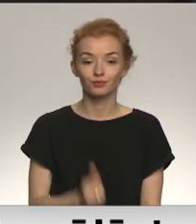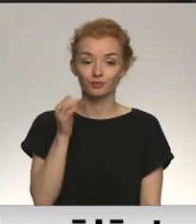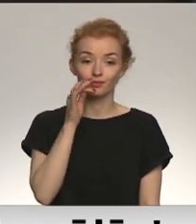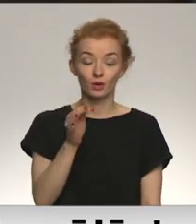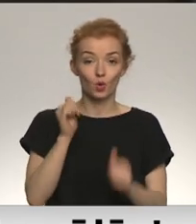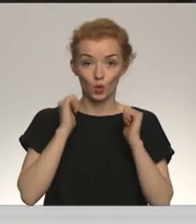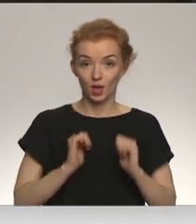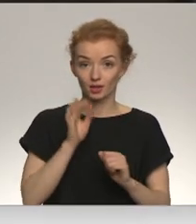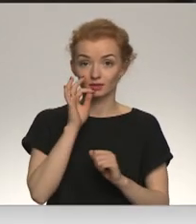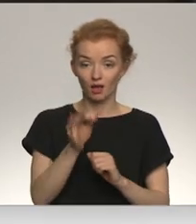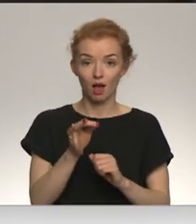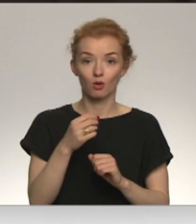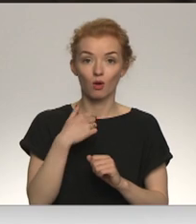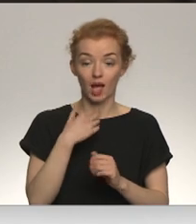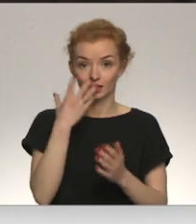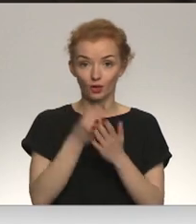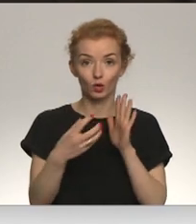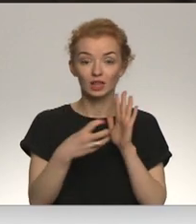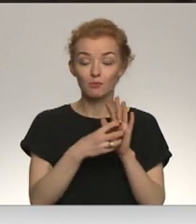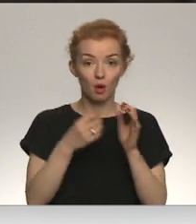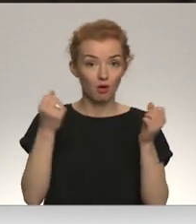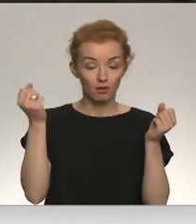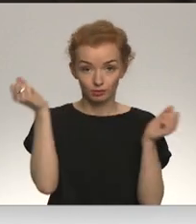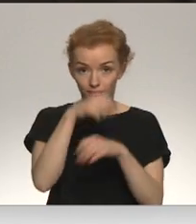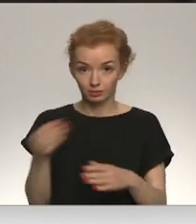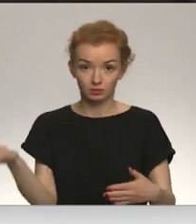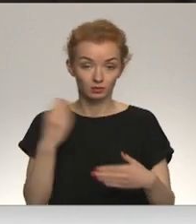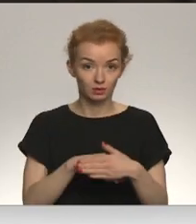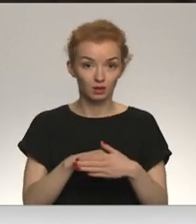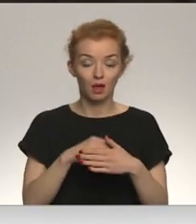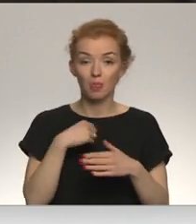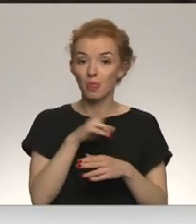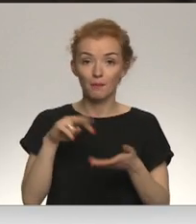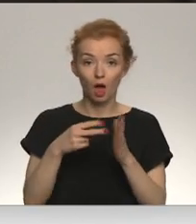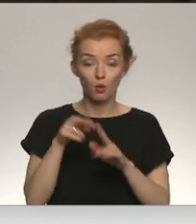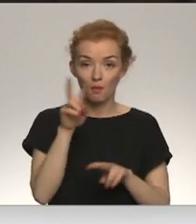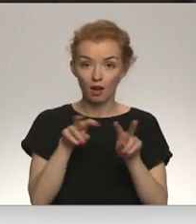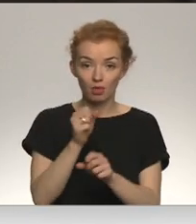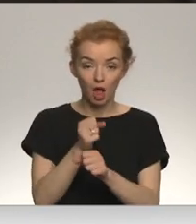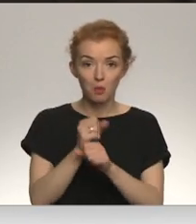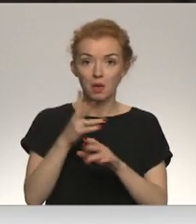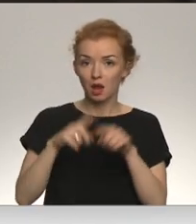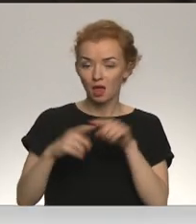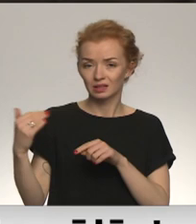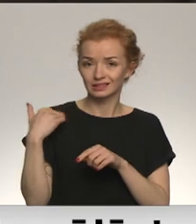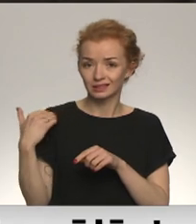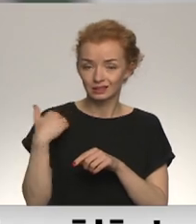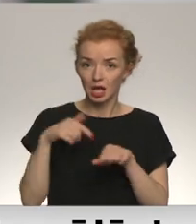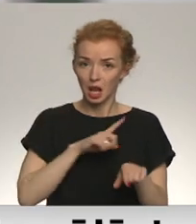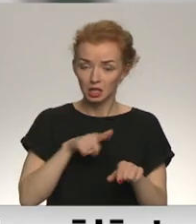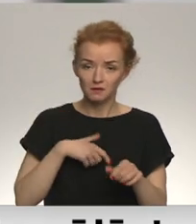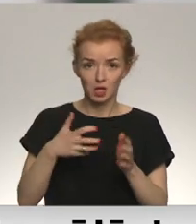Godīgi sakot, es savu diplomu nejauši paņēmu. Es pat neplānoju meklēt darbu, bet man radinieci interesējās par to un teica, mums mediķu